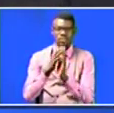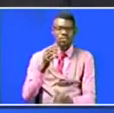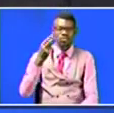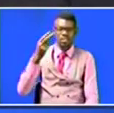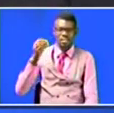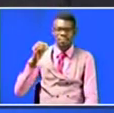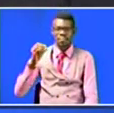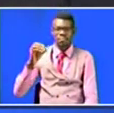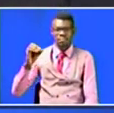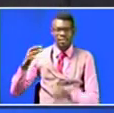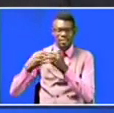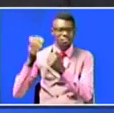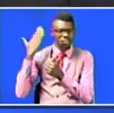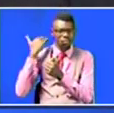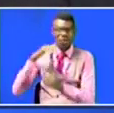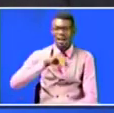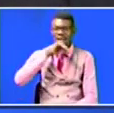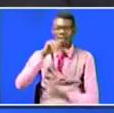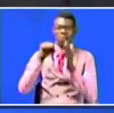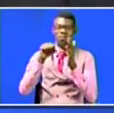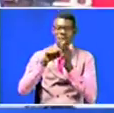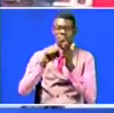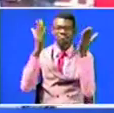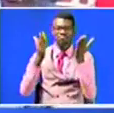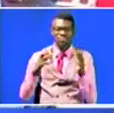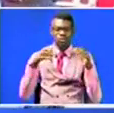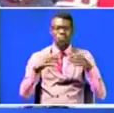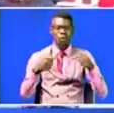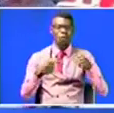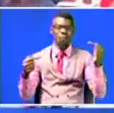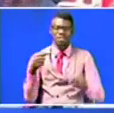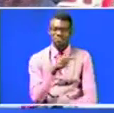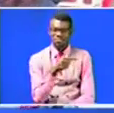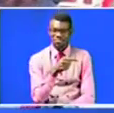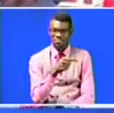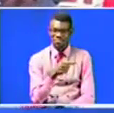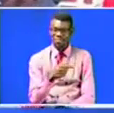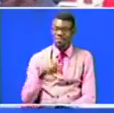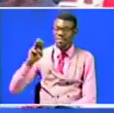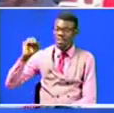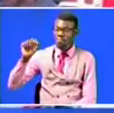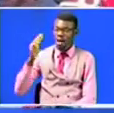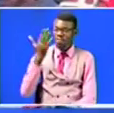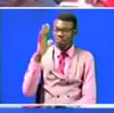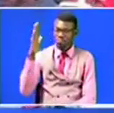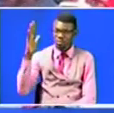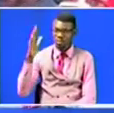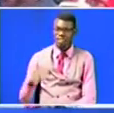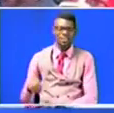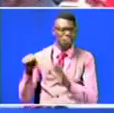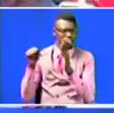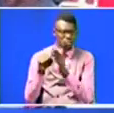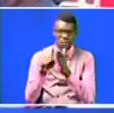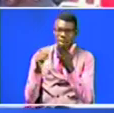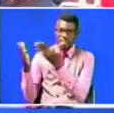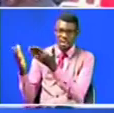2008 na kutalikiana na eneo la bonde la Ufa kisiasa. Ni bayana swala la msitu wa Mau limekuwa kaa la moto,